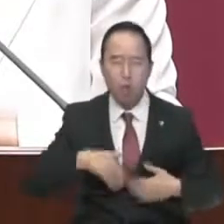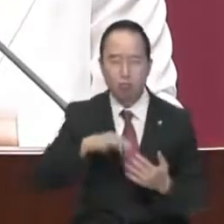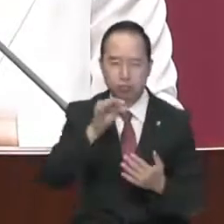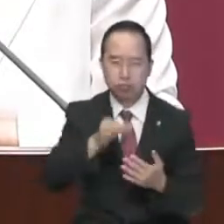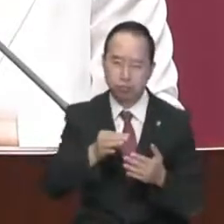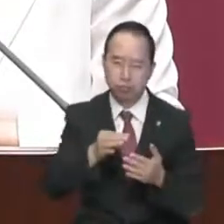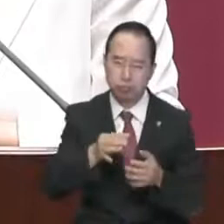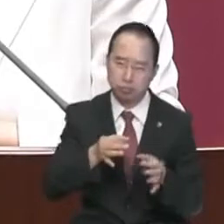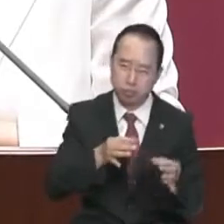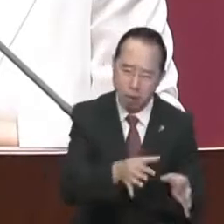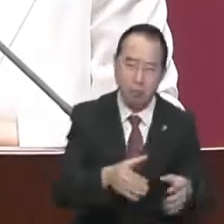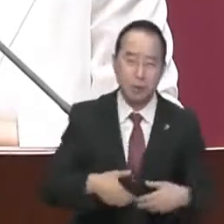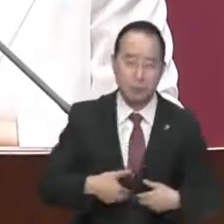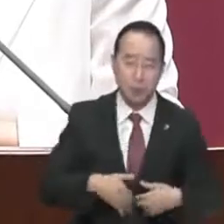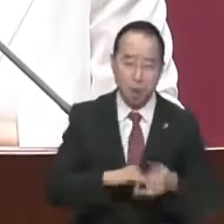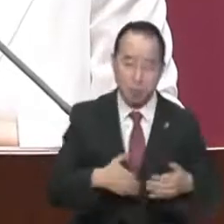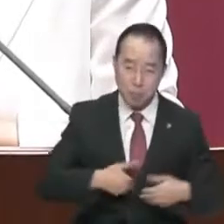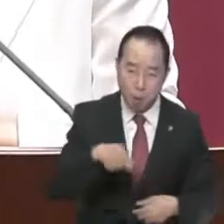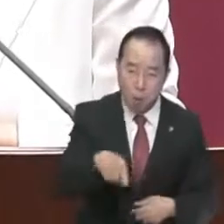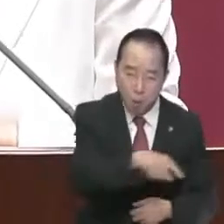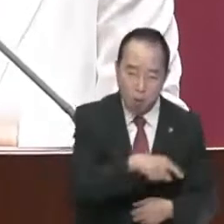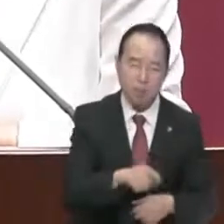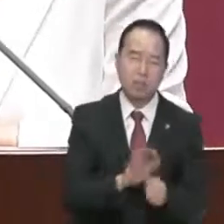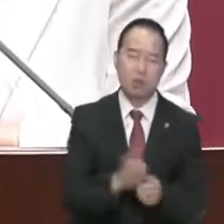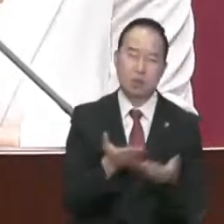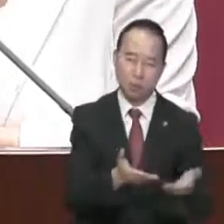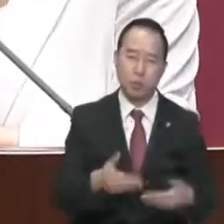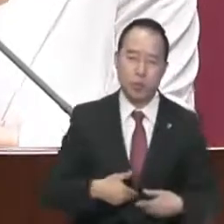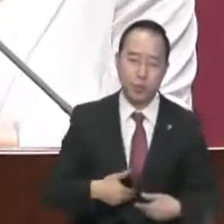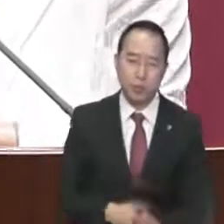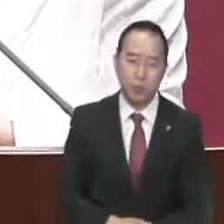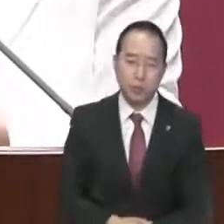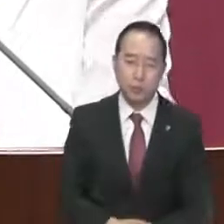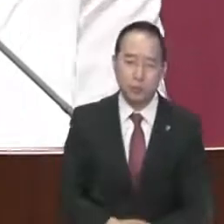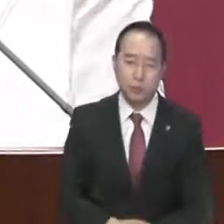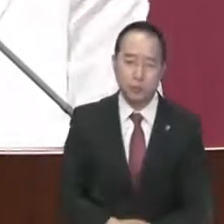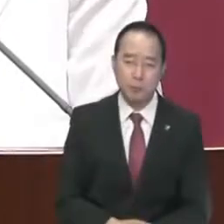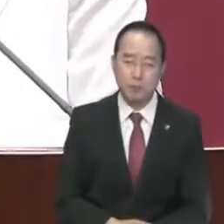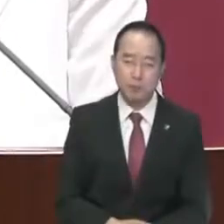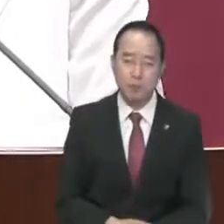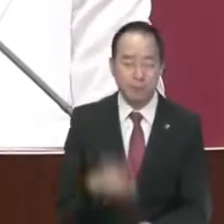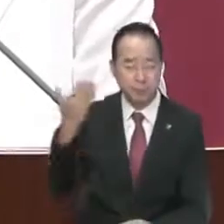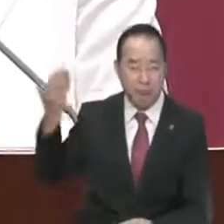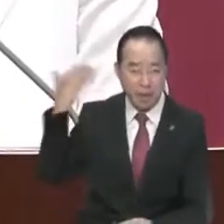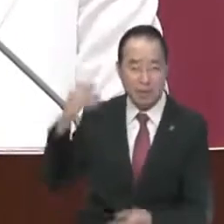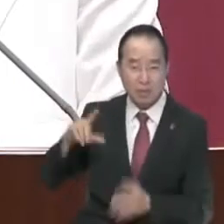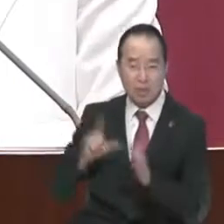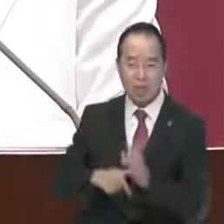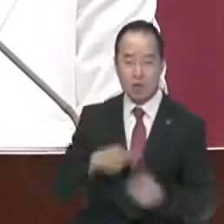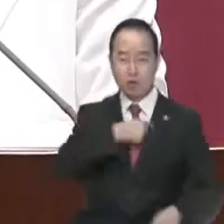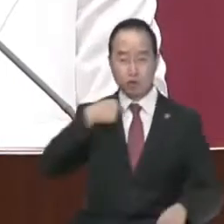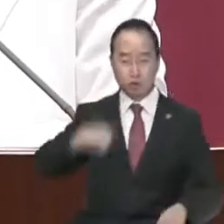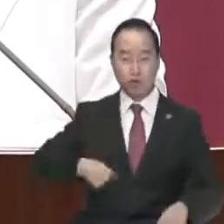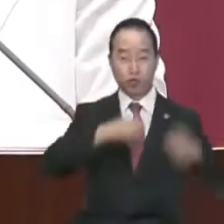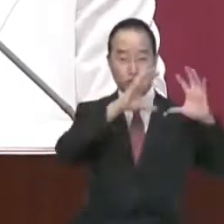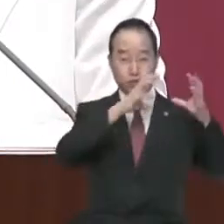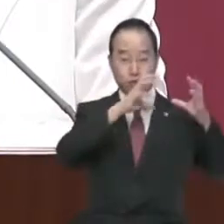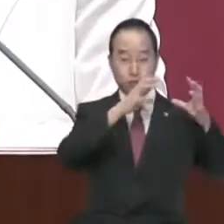꼭 필요한 분들에게 정말 지원이 가야 된다. 옛날에 그 중국이 개혁 개방을 할